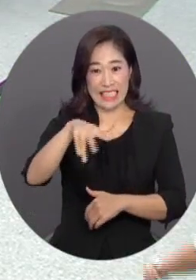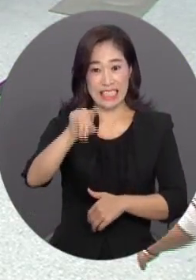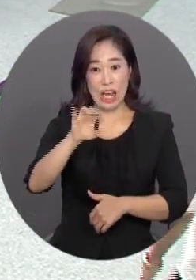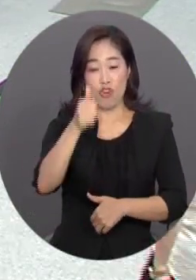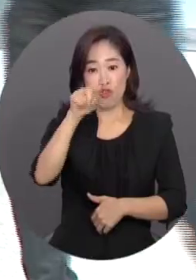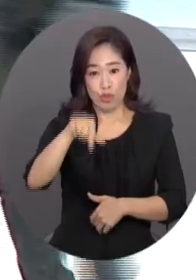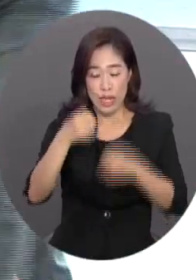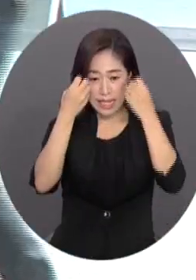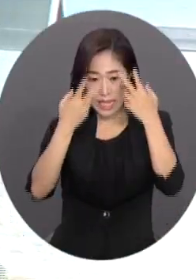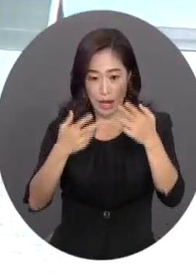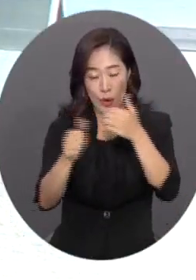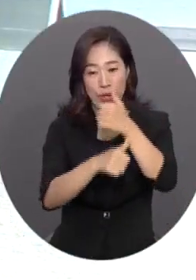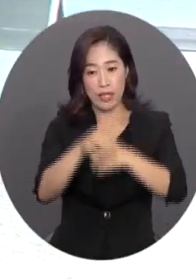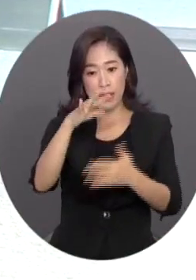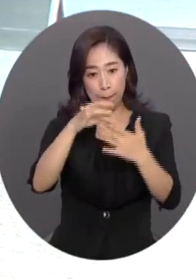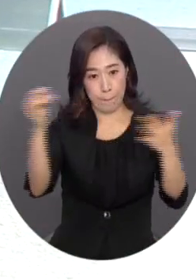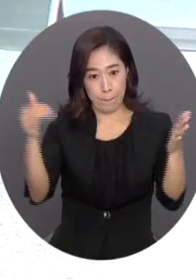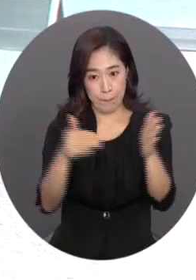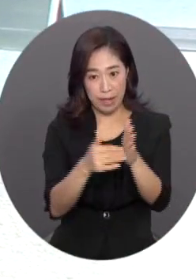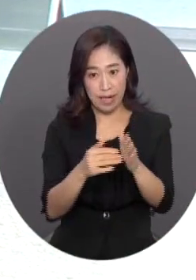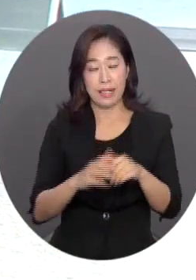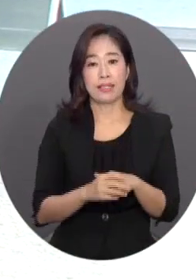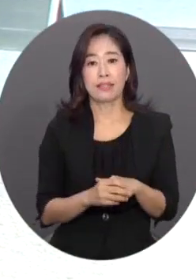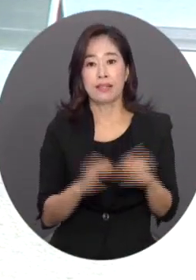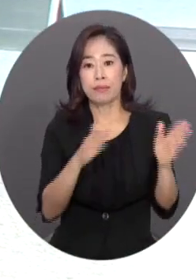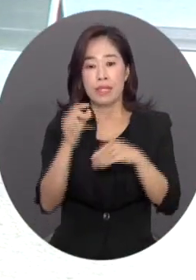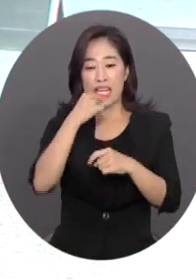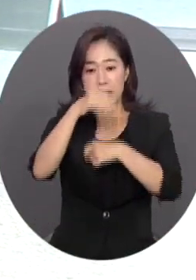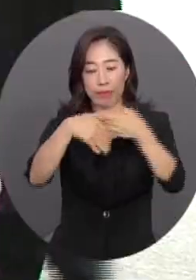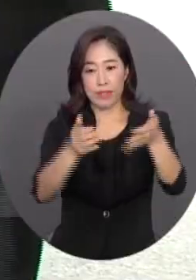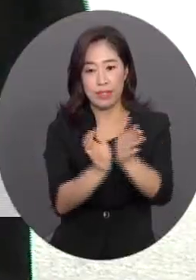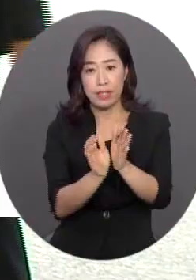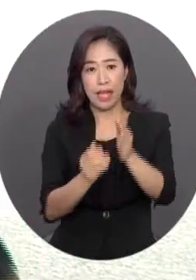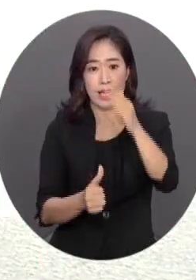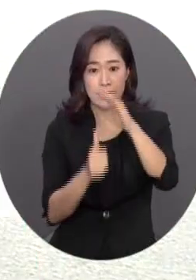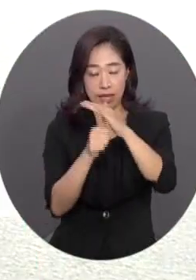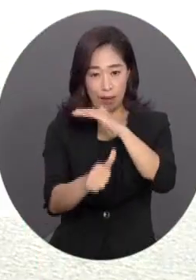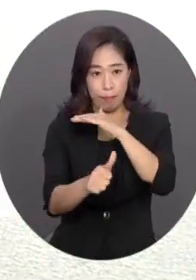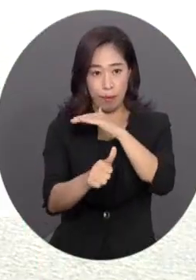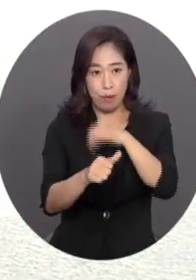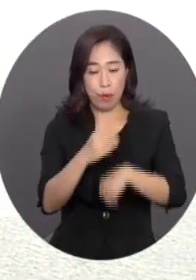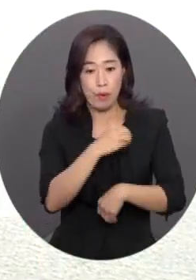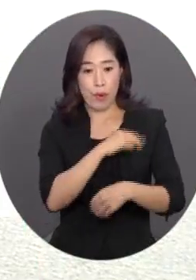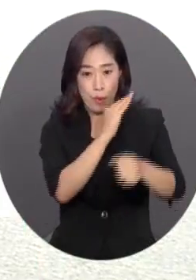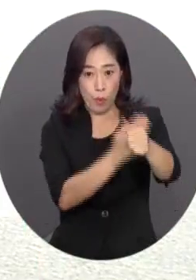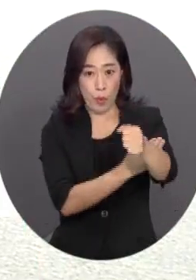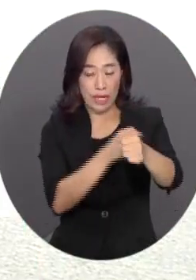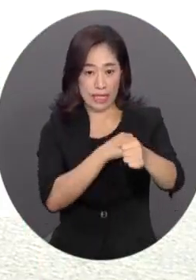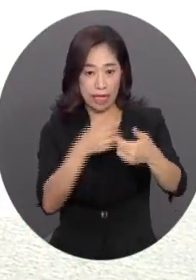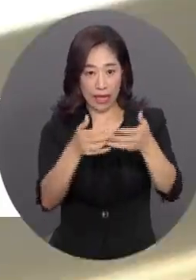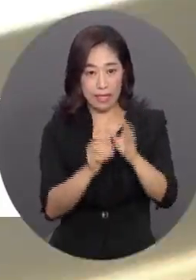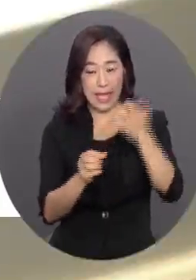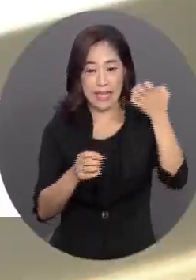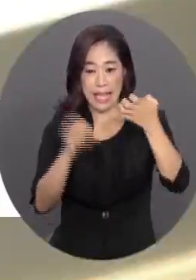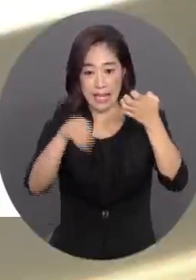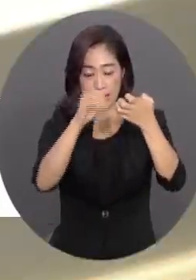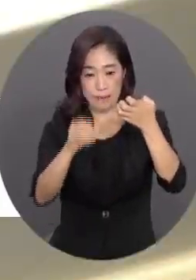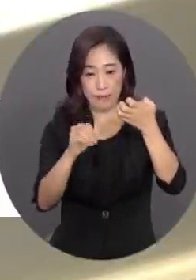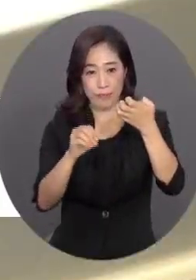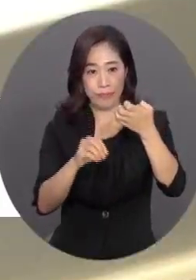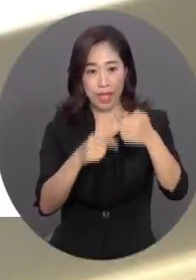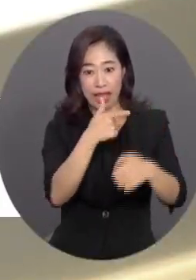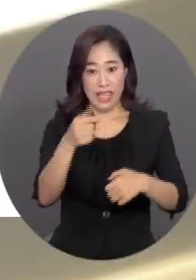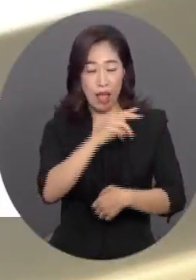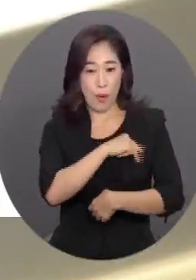신임 위원장으로 선출됐습니다. 한편 민주당 당대표 경선은 권리당원 투표 40, 대의원 투표